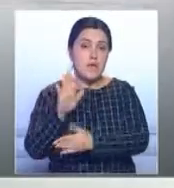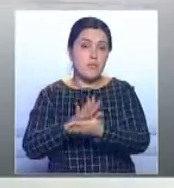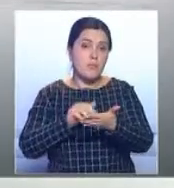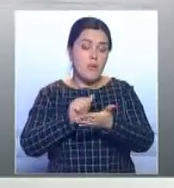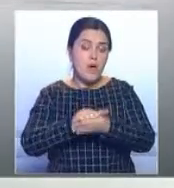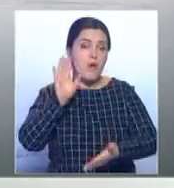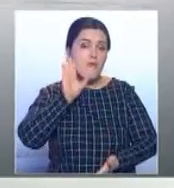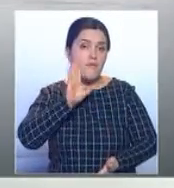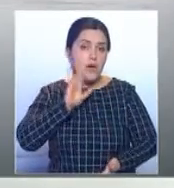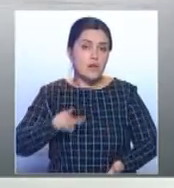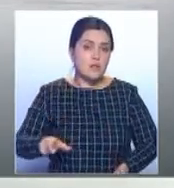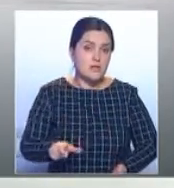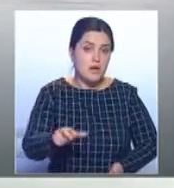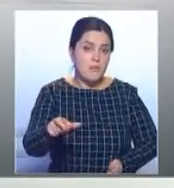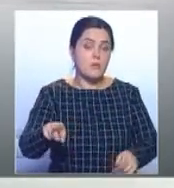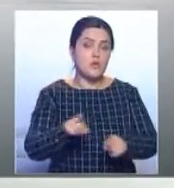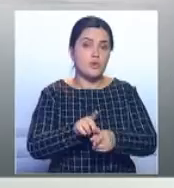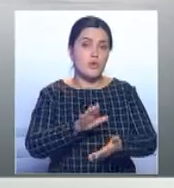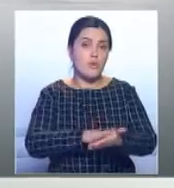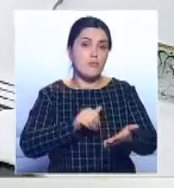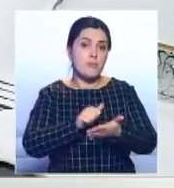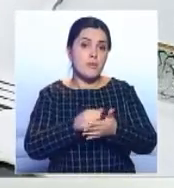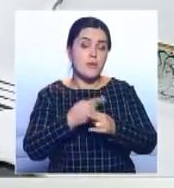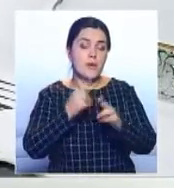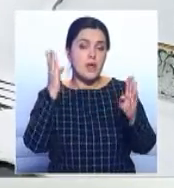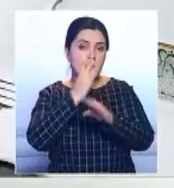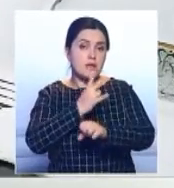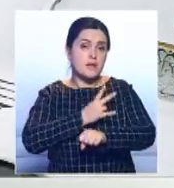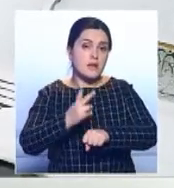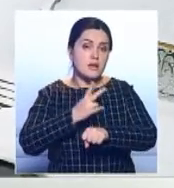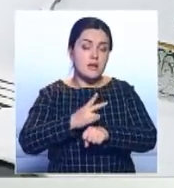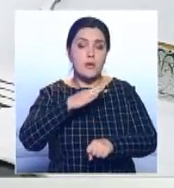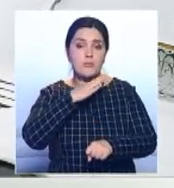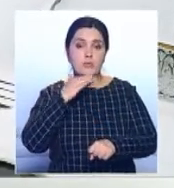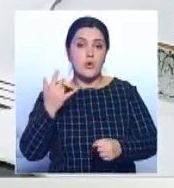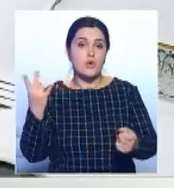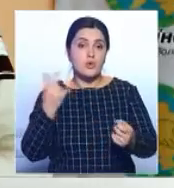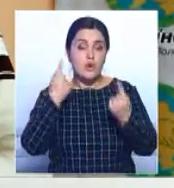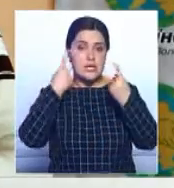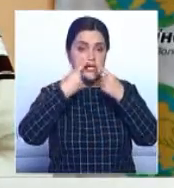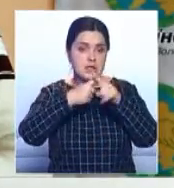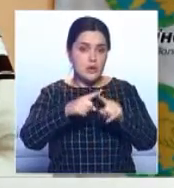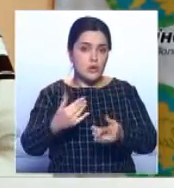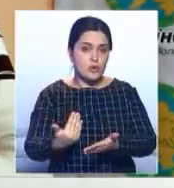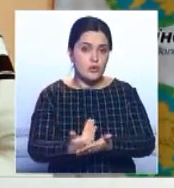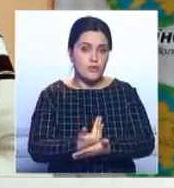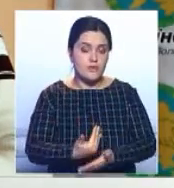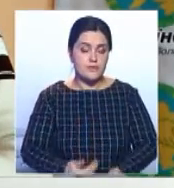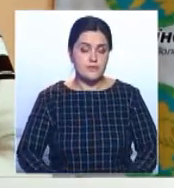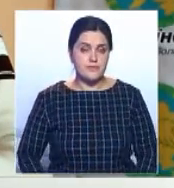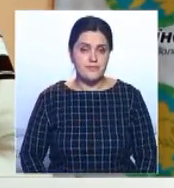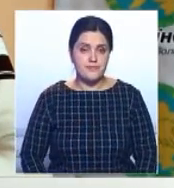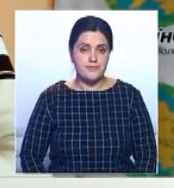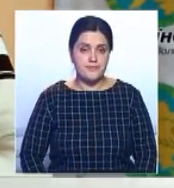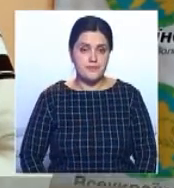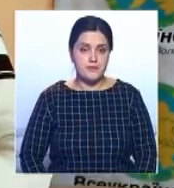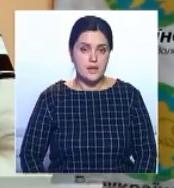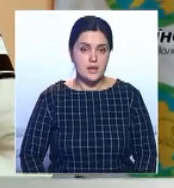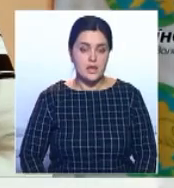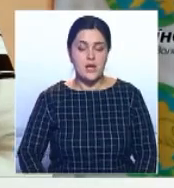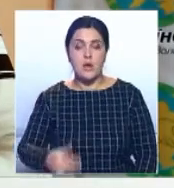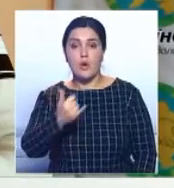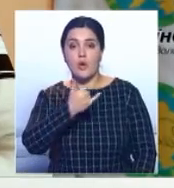меняется состав воды. Ущерб для экологии можно было бы уменьшить, если бы соблюдалась технология. То есть у нас дворники, есть у нас